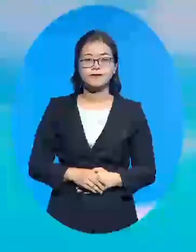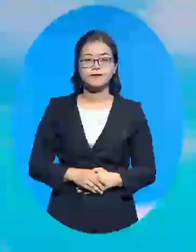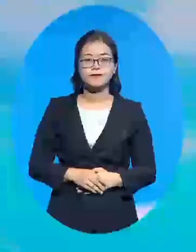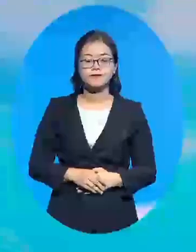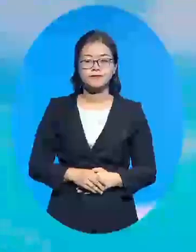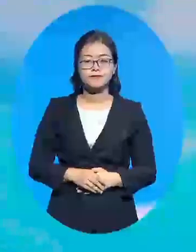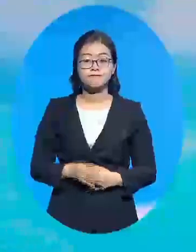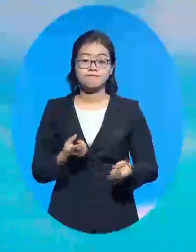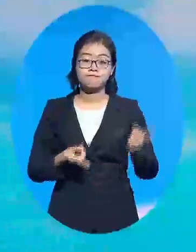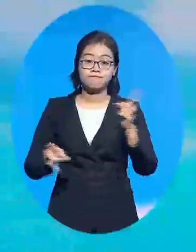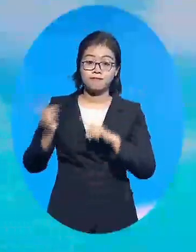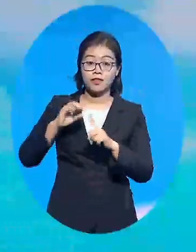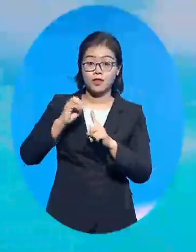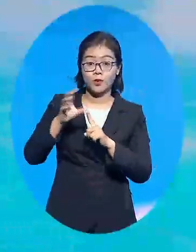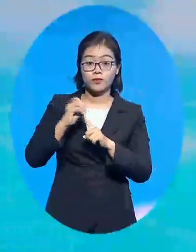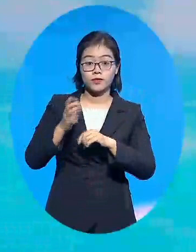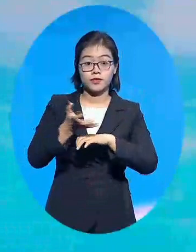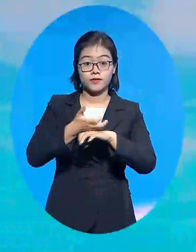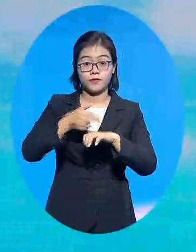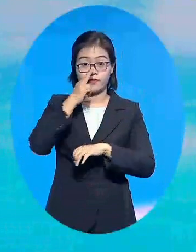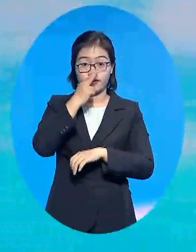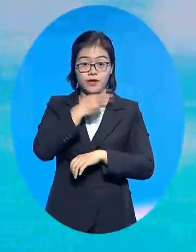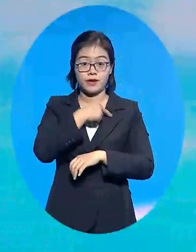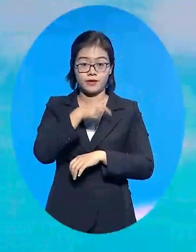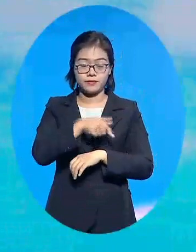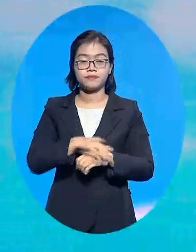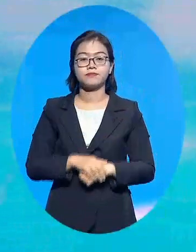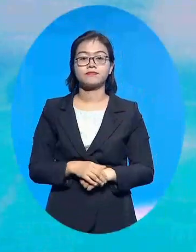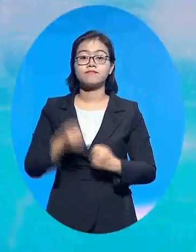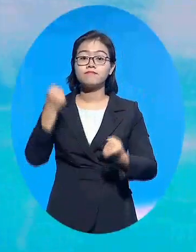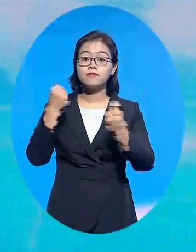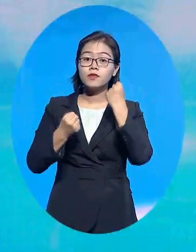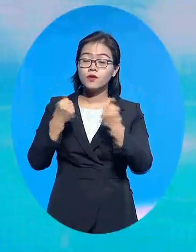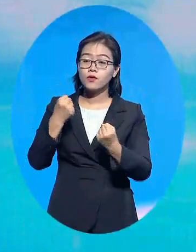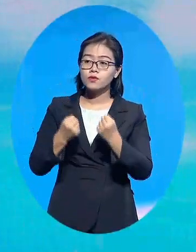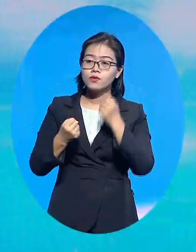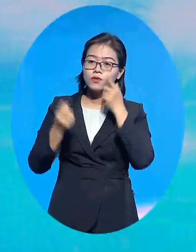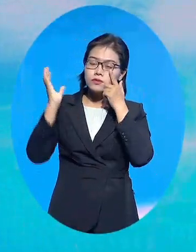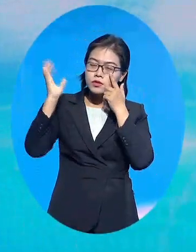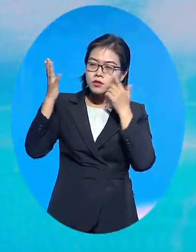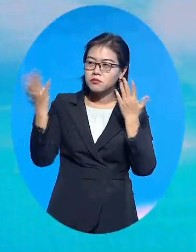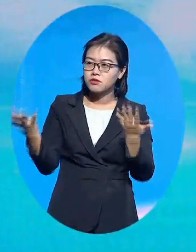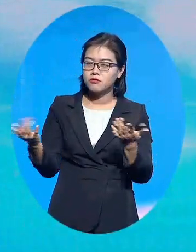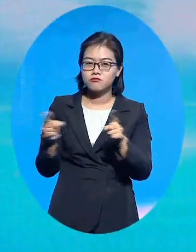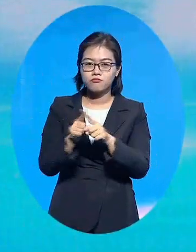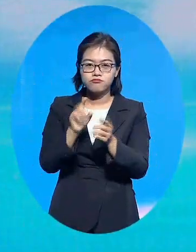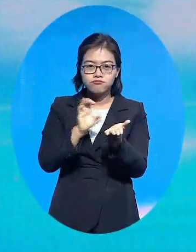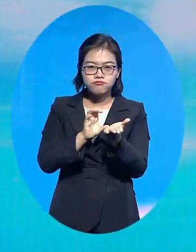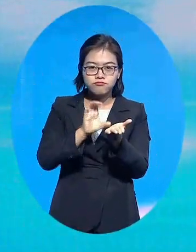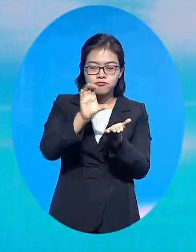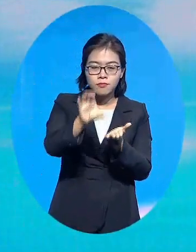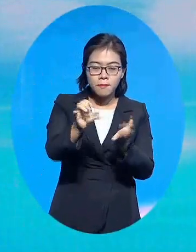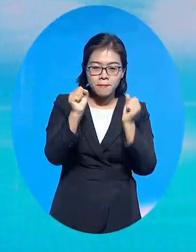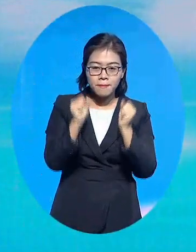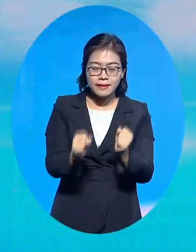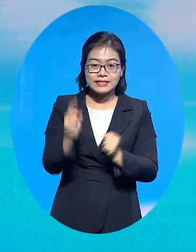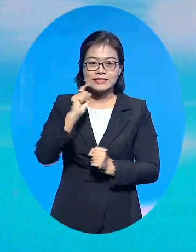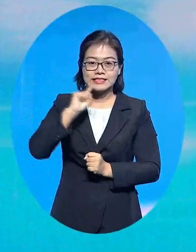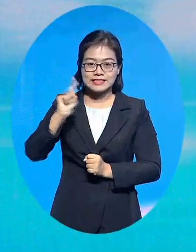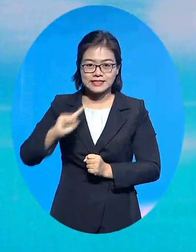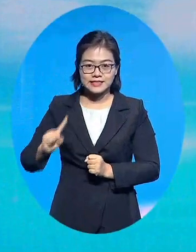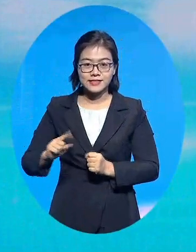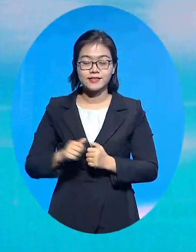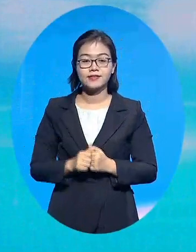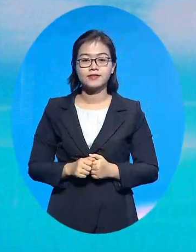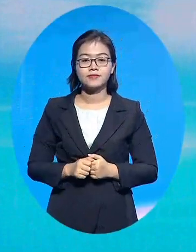trở lại với những thông tin trong nước thưa quý vị các thương hiệu ô tô trên thế giới ngày nay đang đầu tư mạnh mẽ và việc sử dụng năng lượng điện do đó